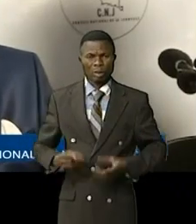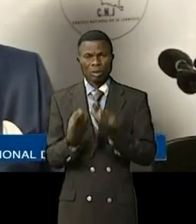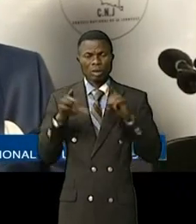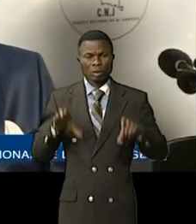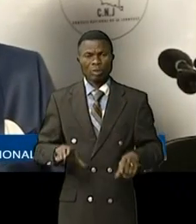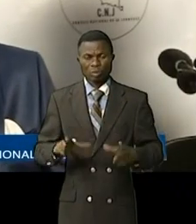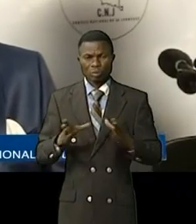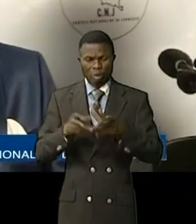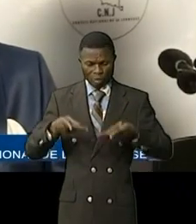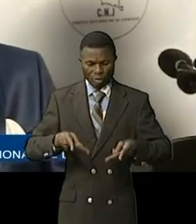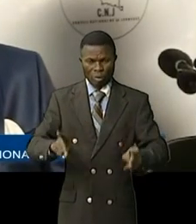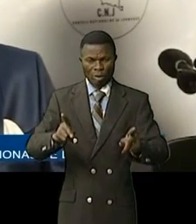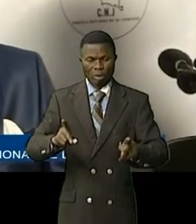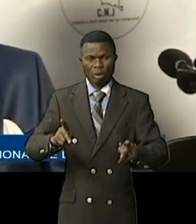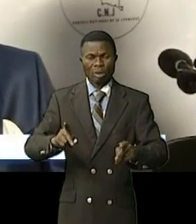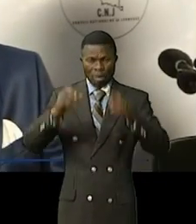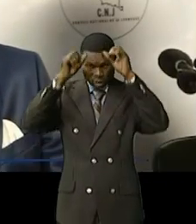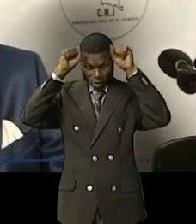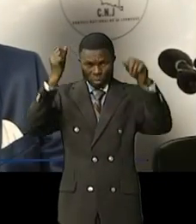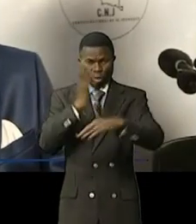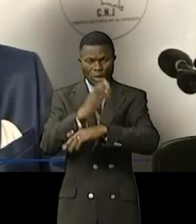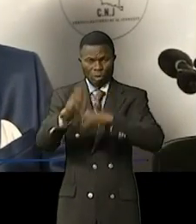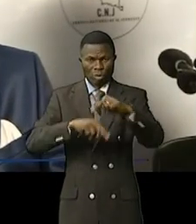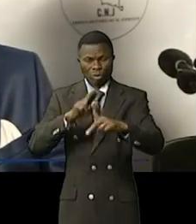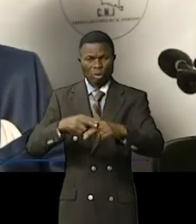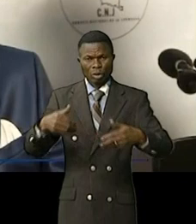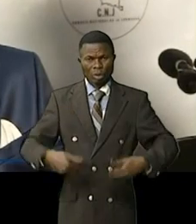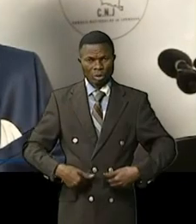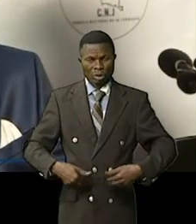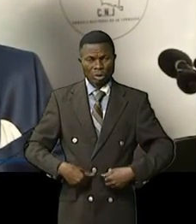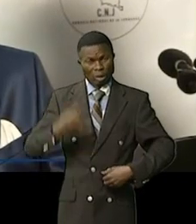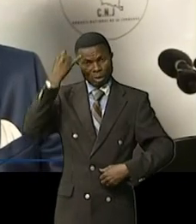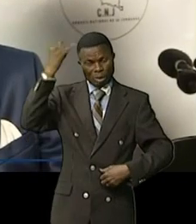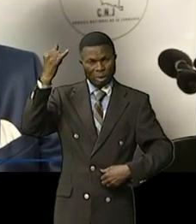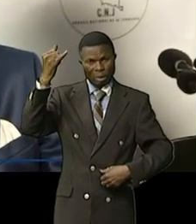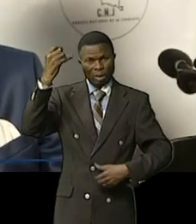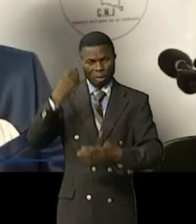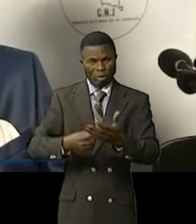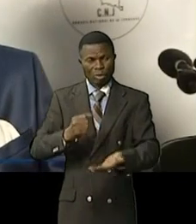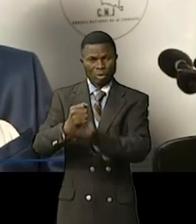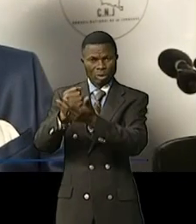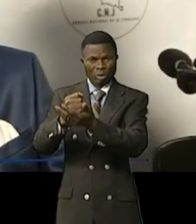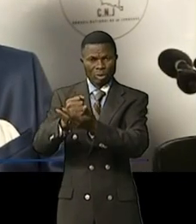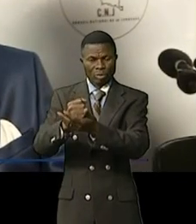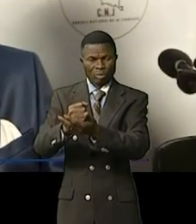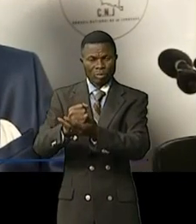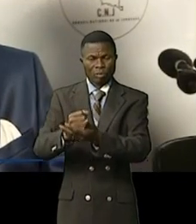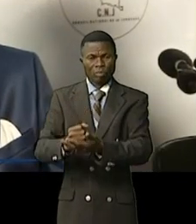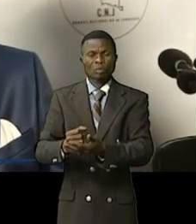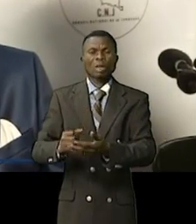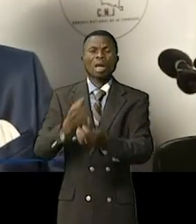sous l'impulsion du président du Conseil national de la jeunesse dans le but de faire vivre la cohésion